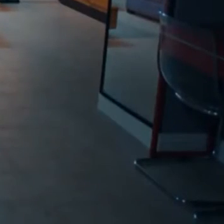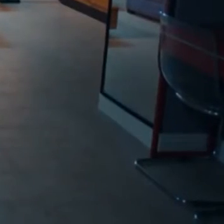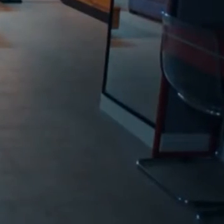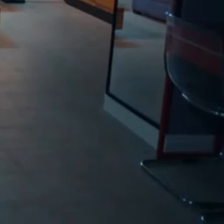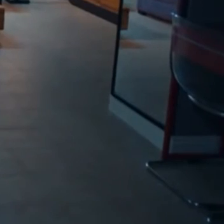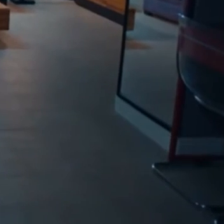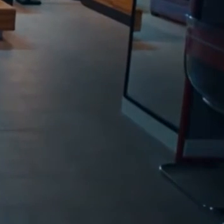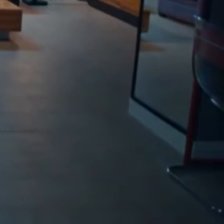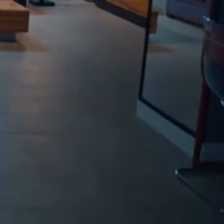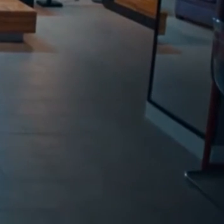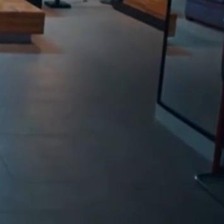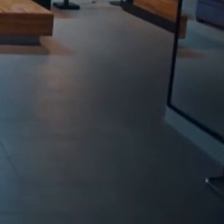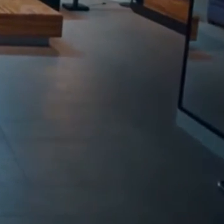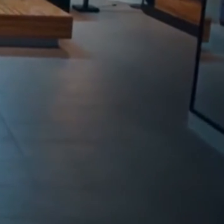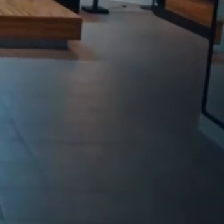Martin kalktı.